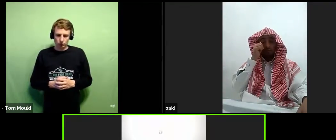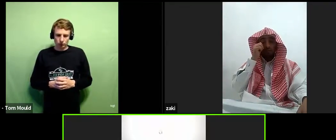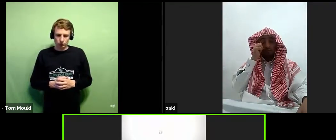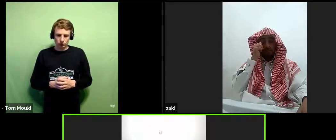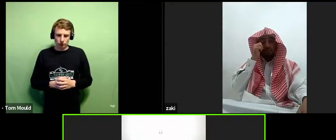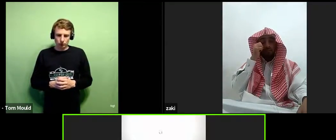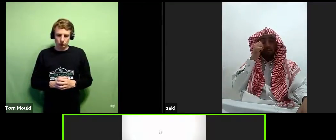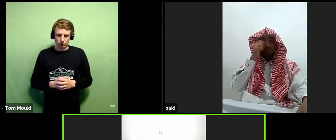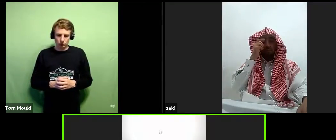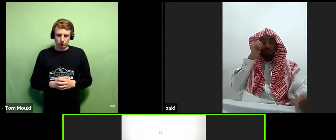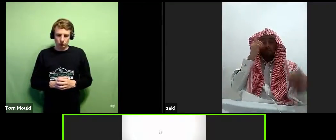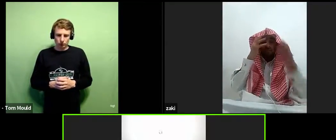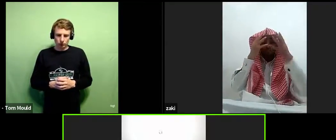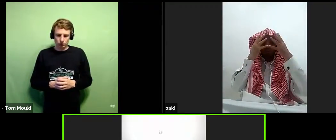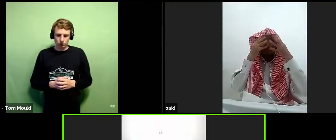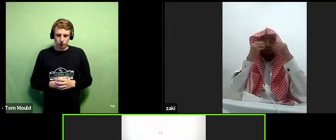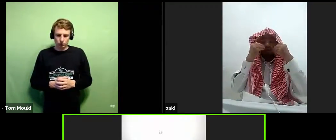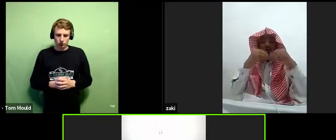عنكم.